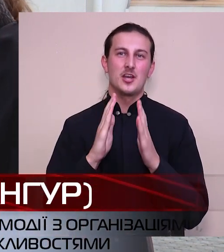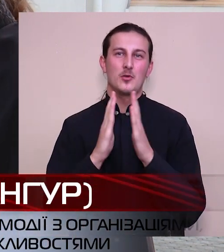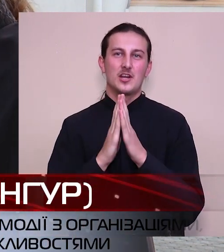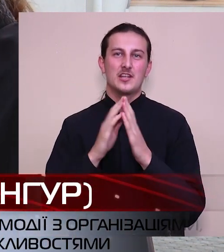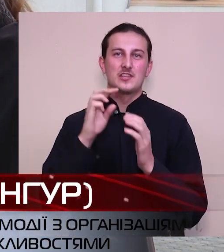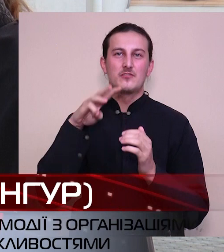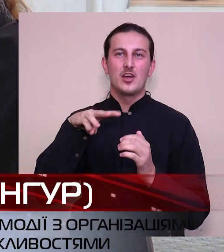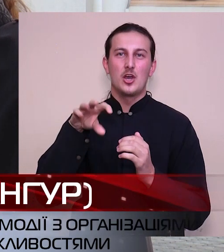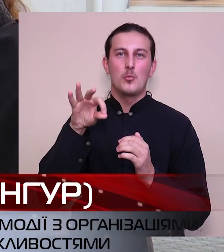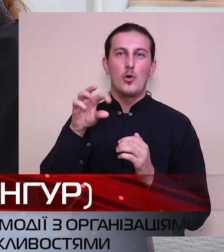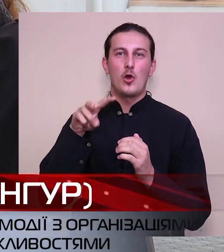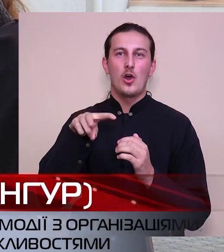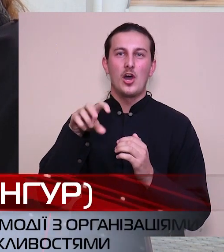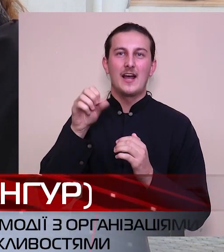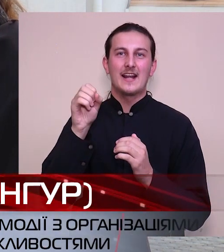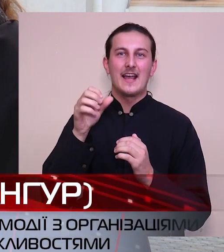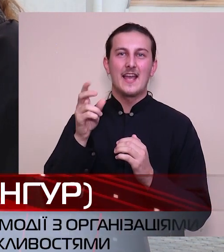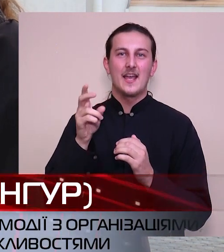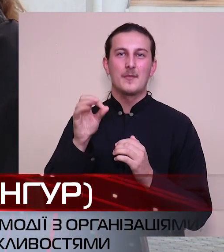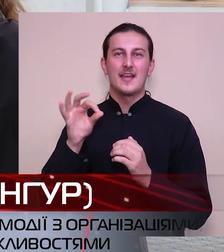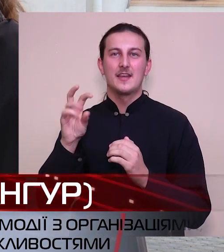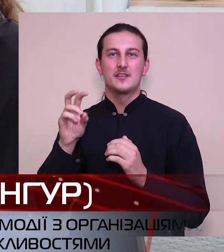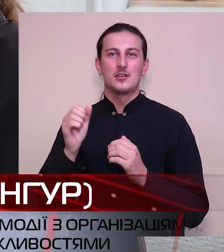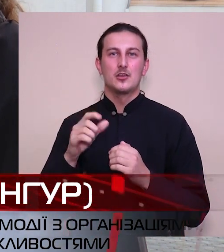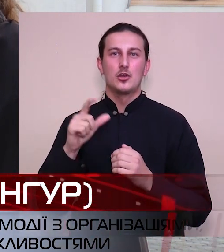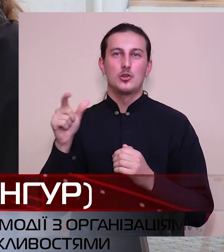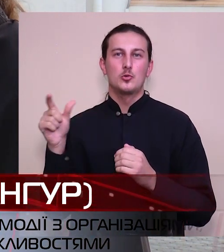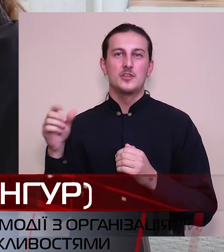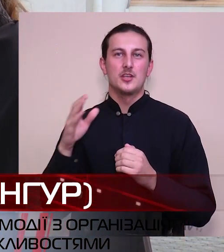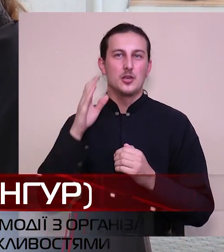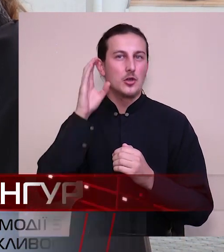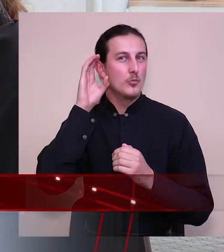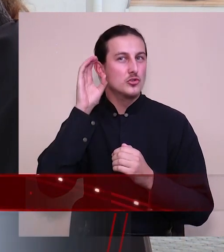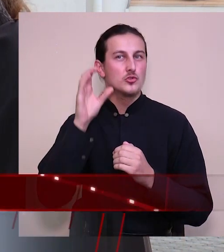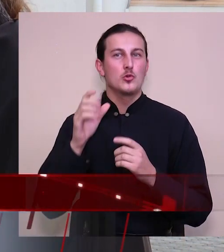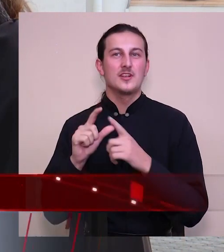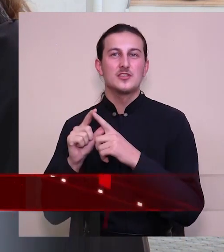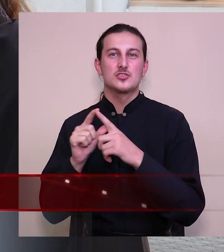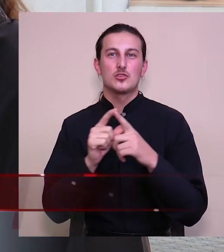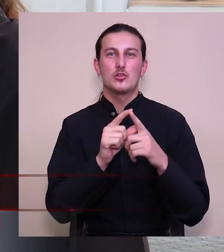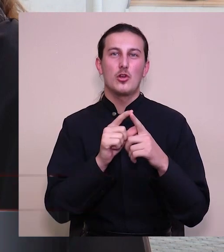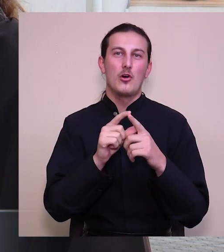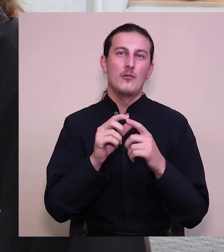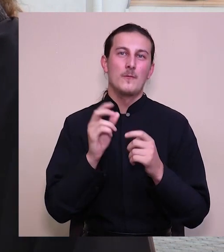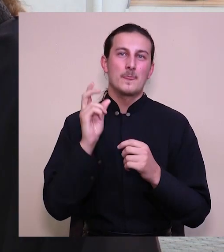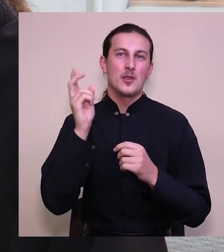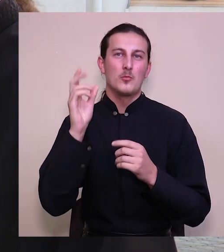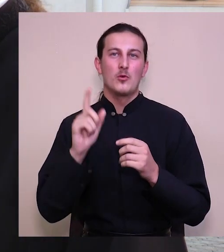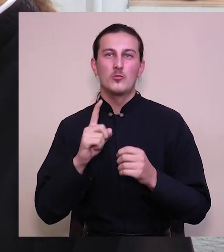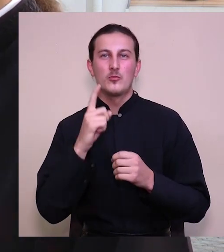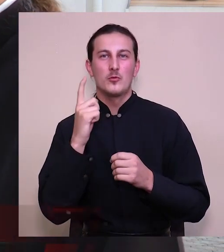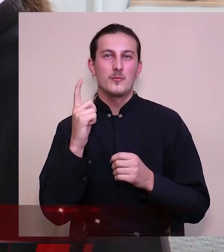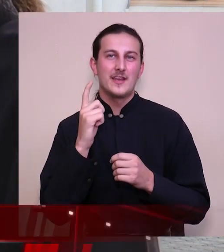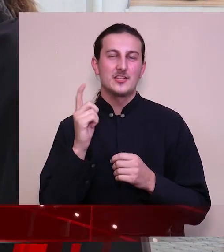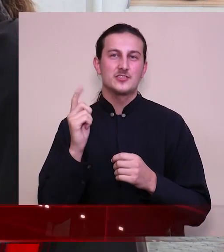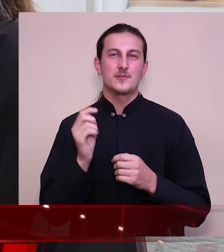Люди почули на мові жестів слово про Бога. Вони почули молитву. Я взагалі перший раз,